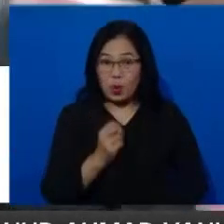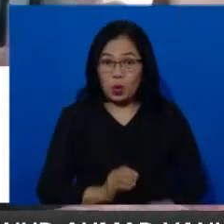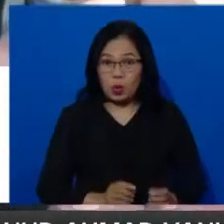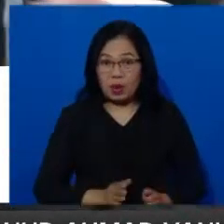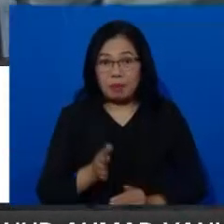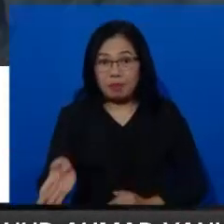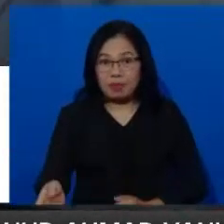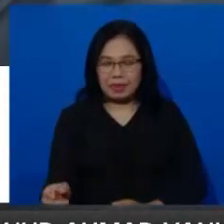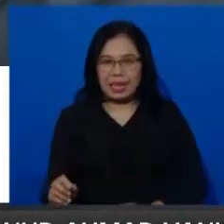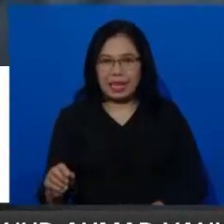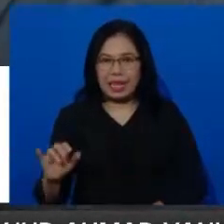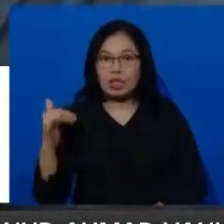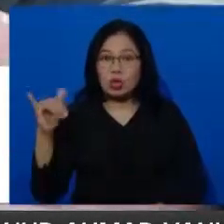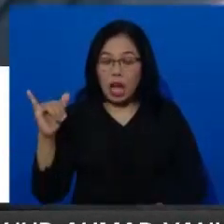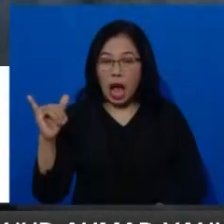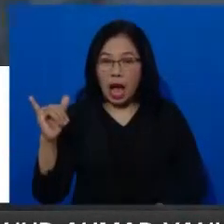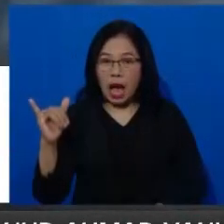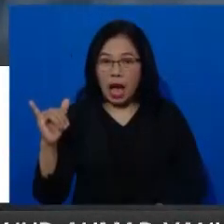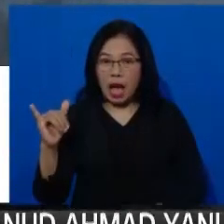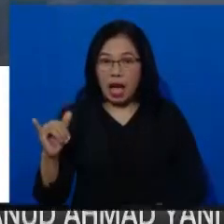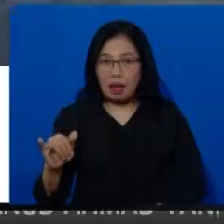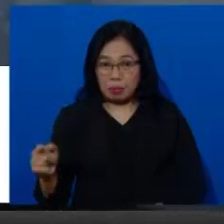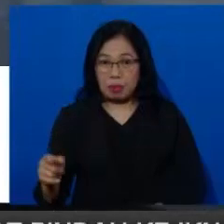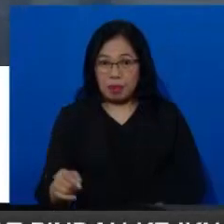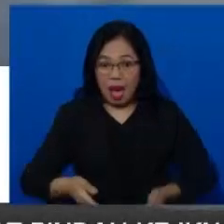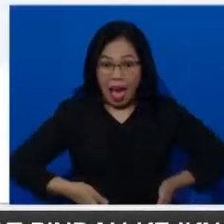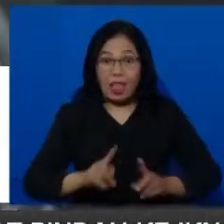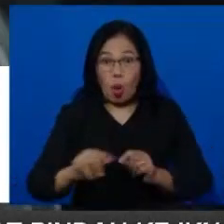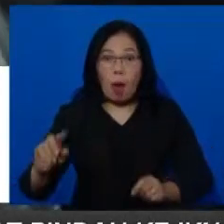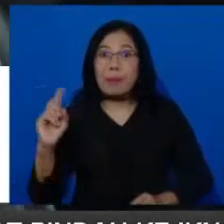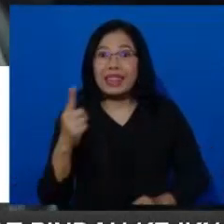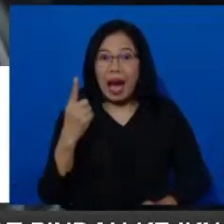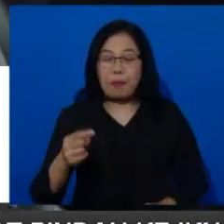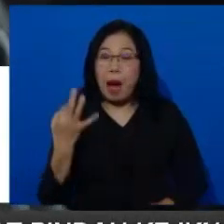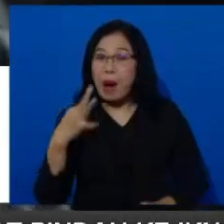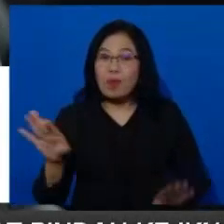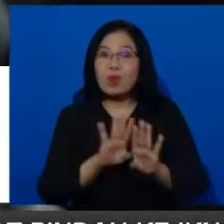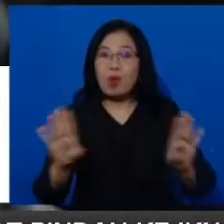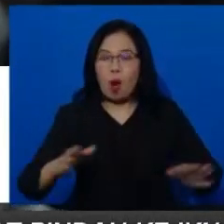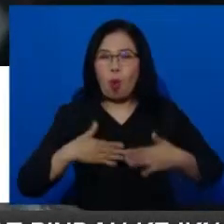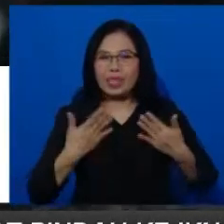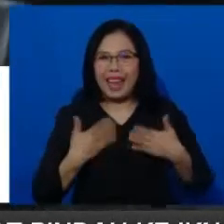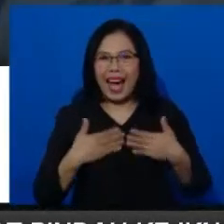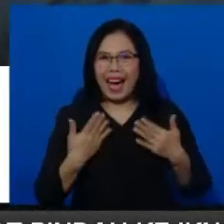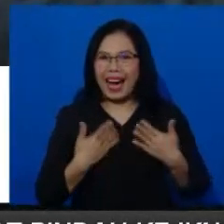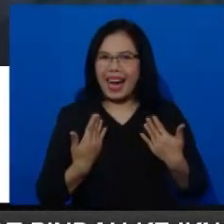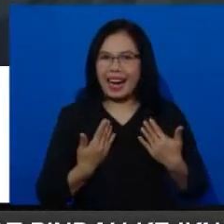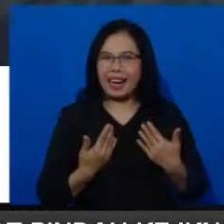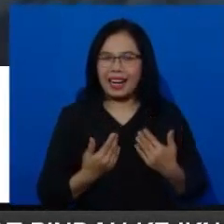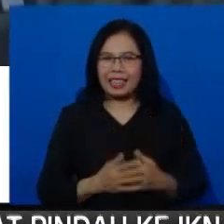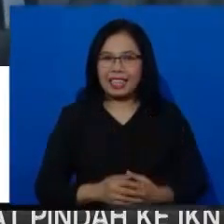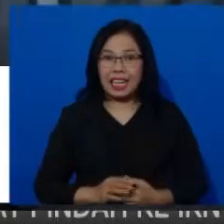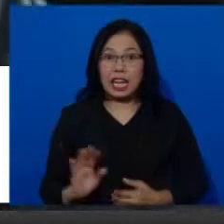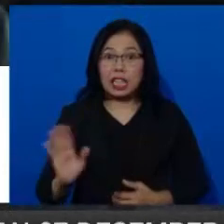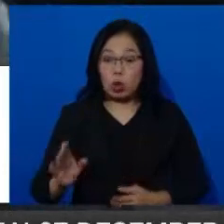keluar dari tol Colomadu, langsung dibuka, jadi pertama ini nyobain nih, nggak tahu. Tapi seneng mas? Seneng, seneng. Jadi kan nggak usah lewat